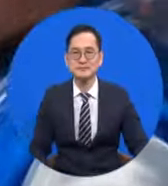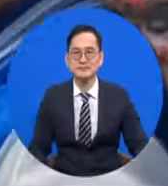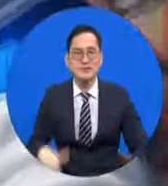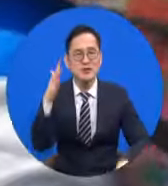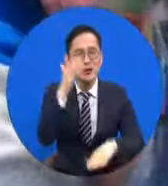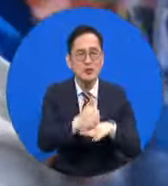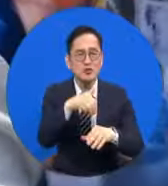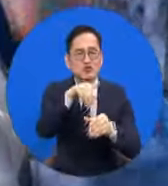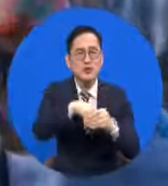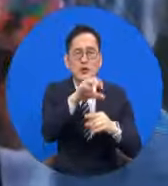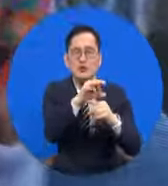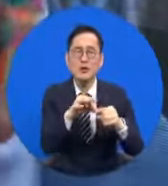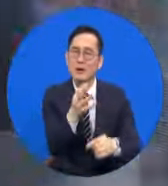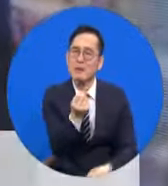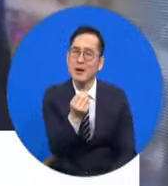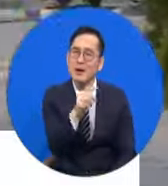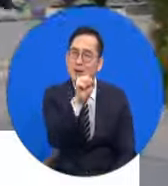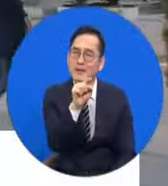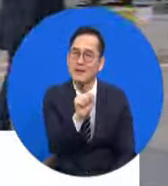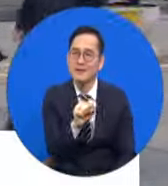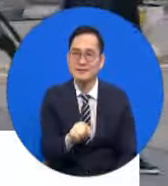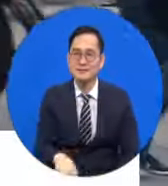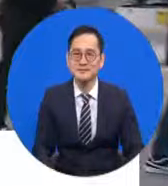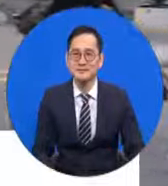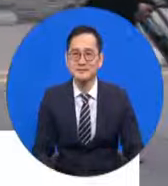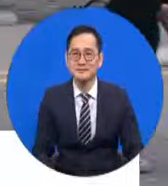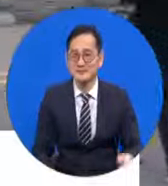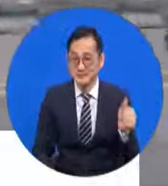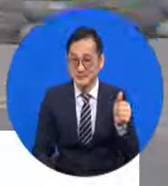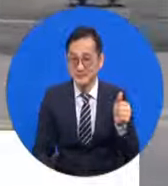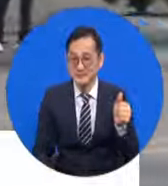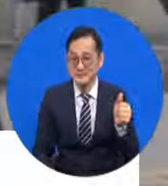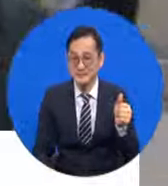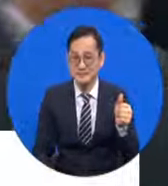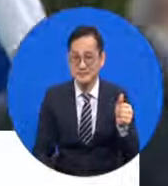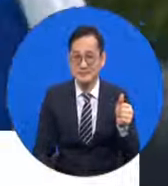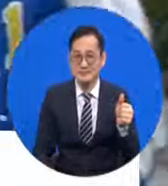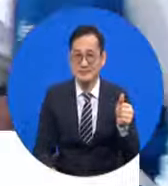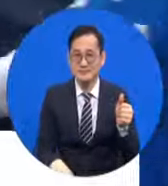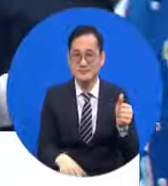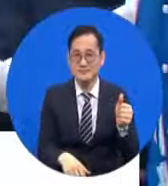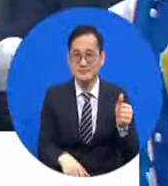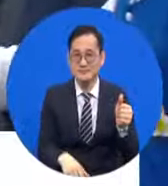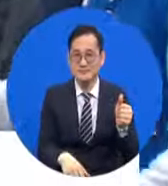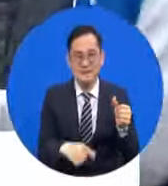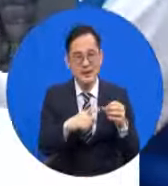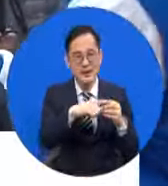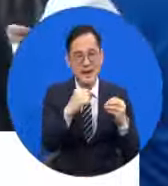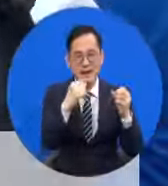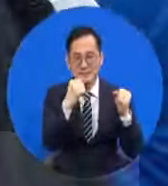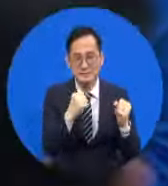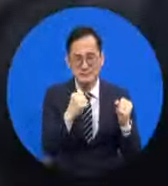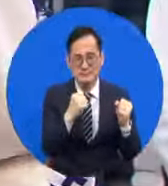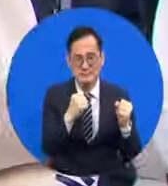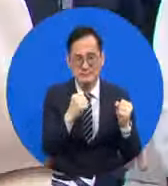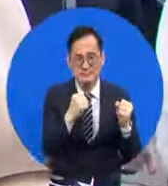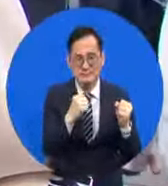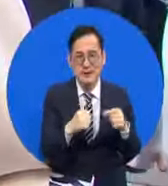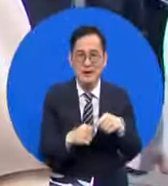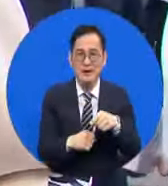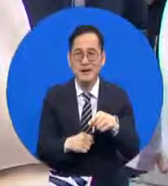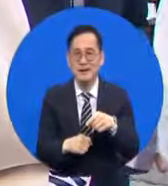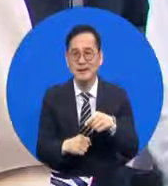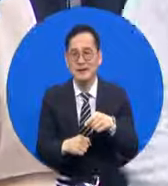관심사입니다. 이재명 대표는 이곳 계양에 있다가 오후 5시 30분쯤 민주당 개표 상황실을 방문할